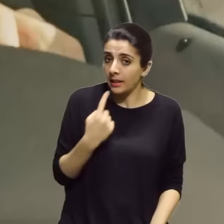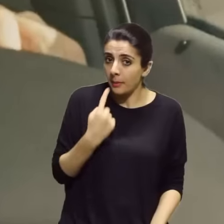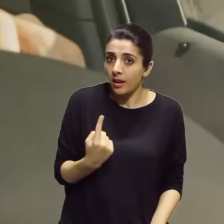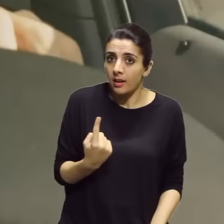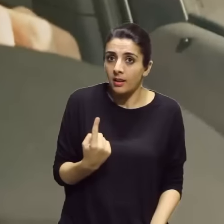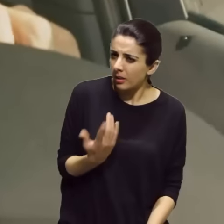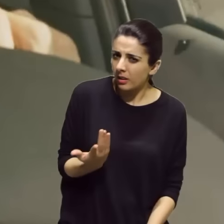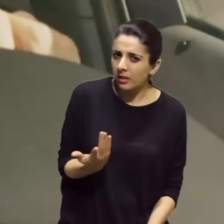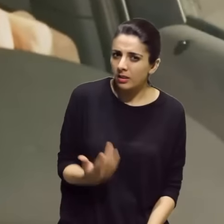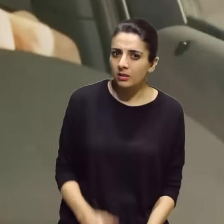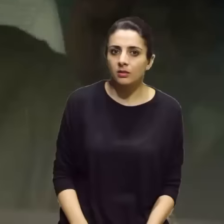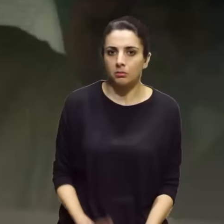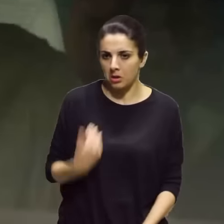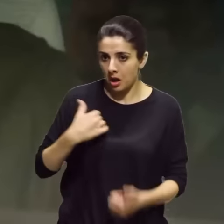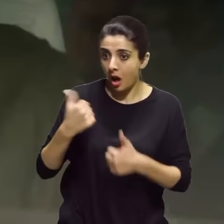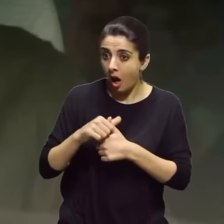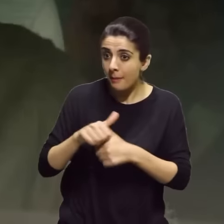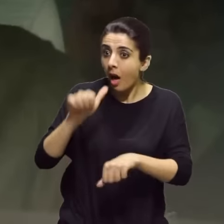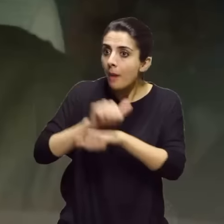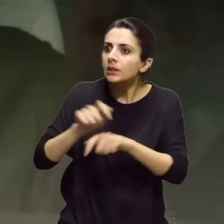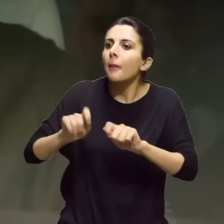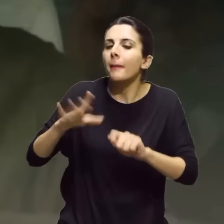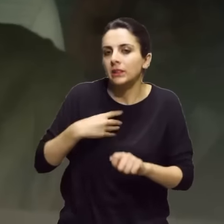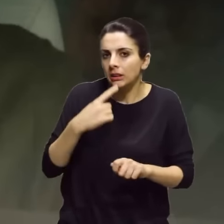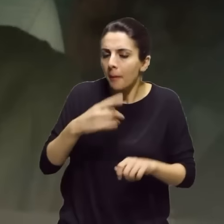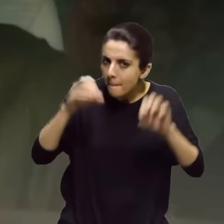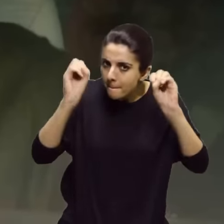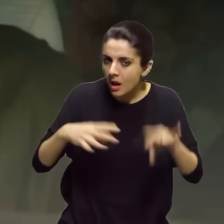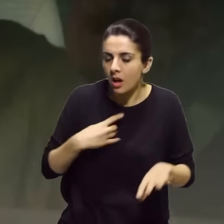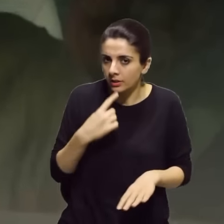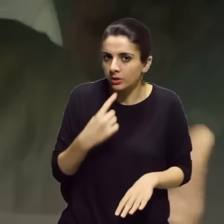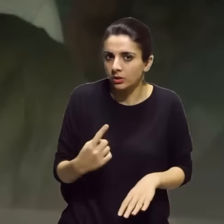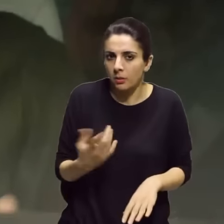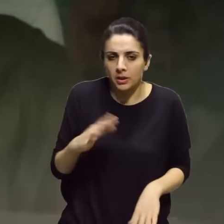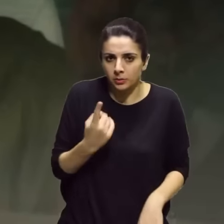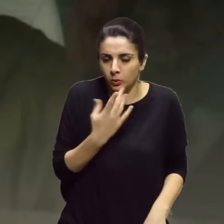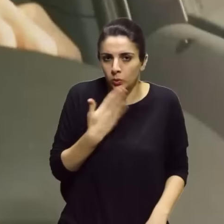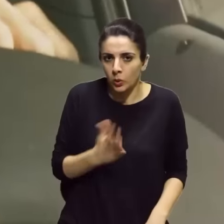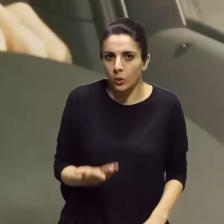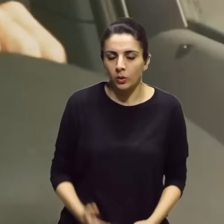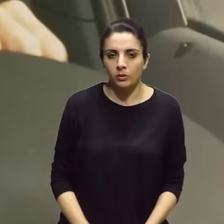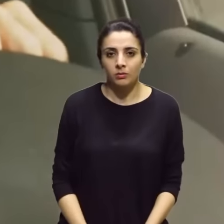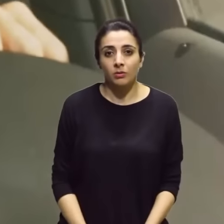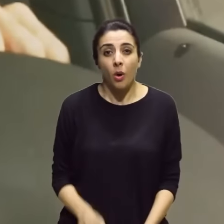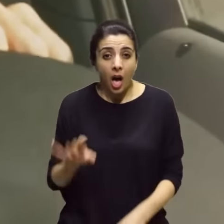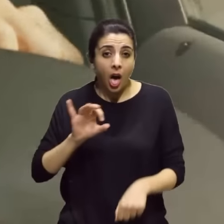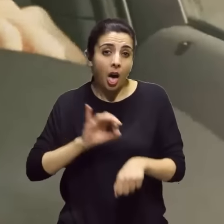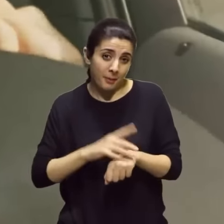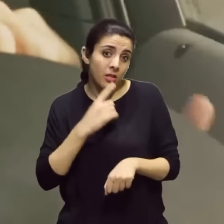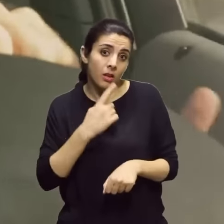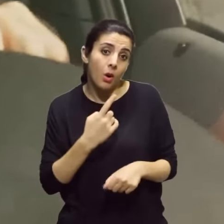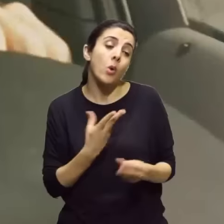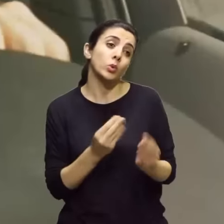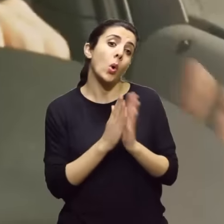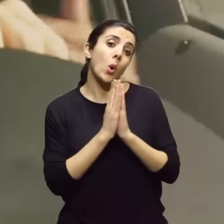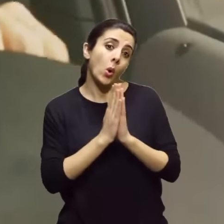ya? Karımı alıkoyamazsınız diyeceğiz. Bırakın. Başka ne diyeceğiz? Onlar da hemen diyecekler ki ya